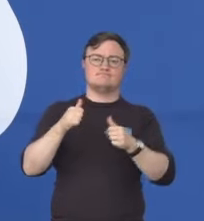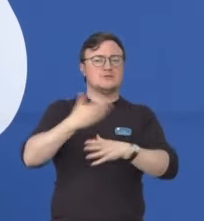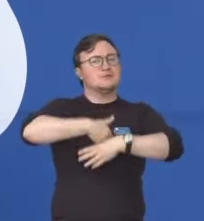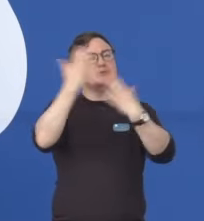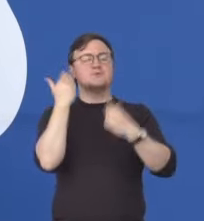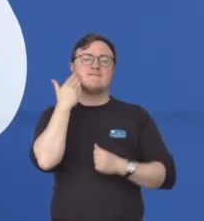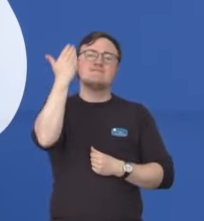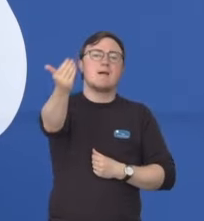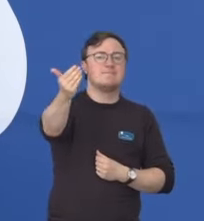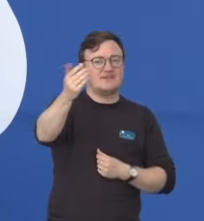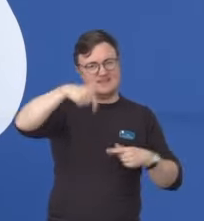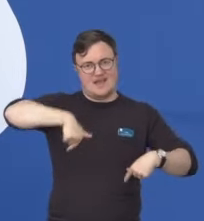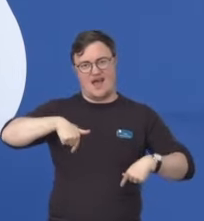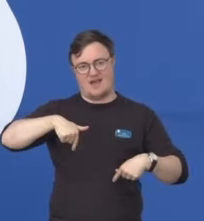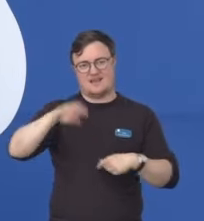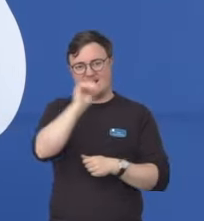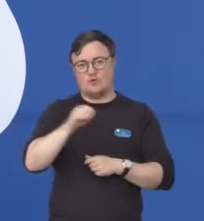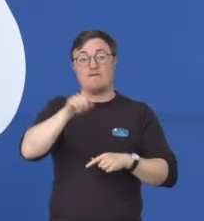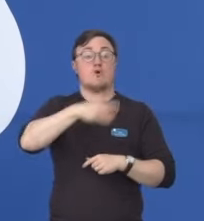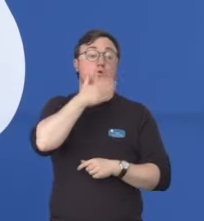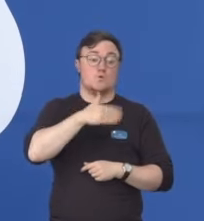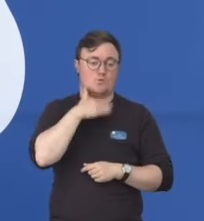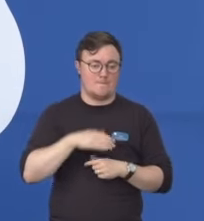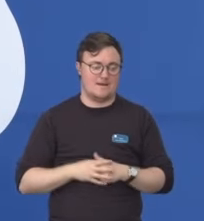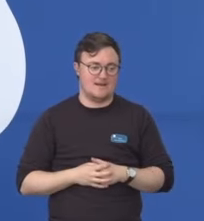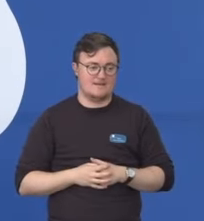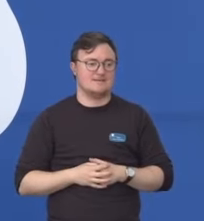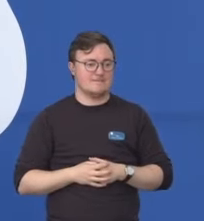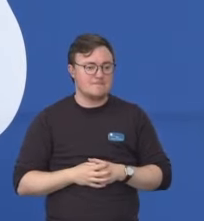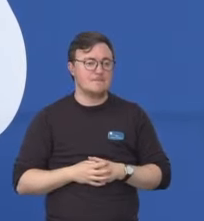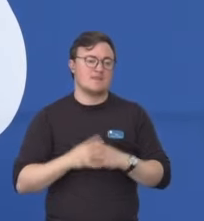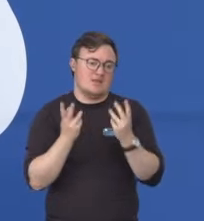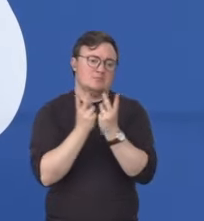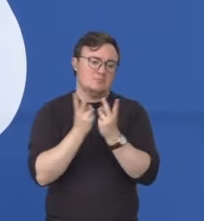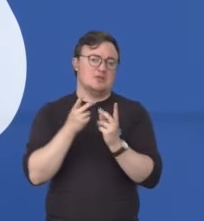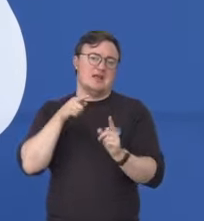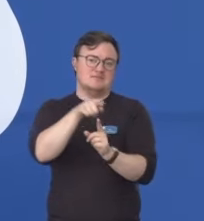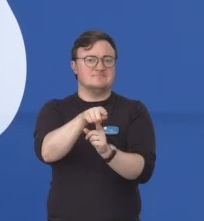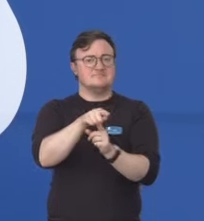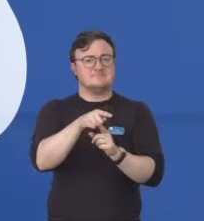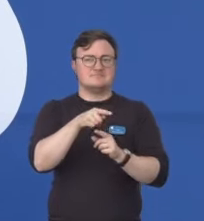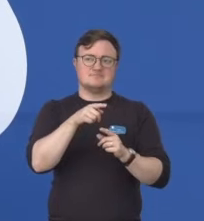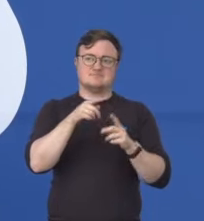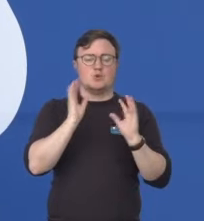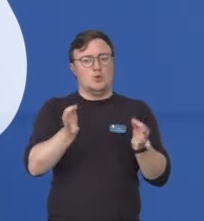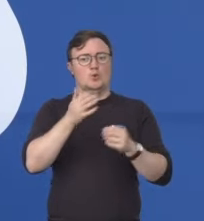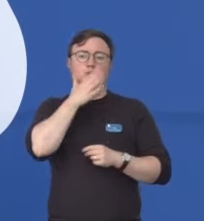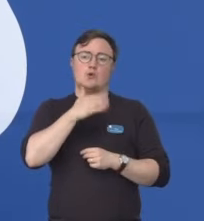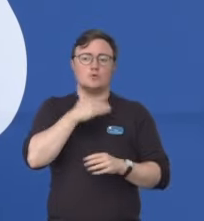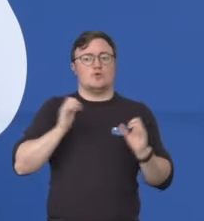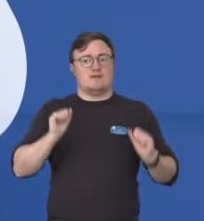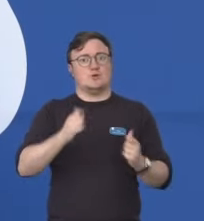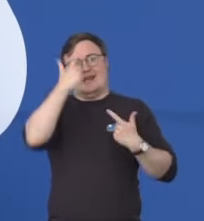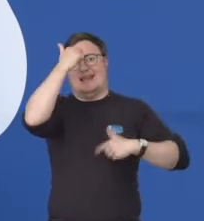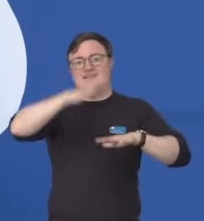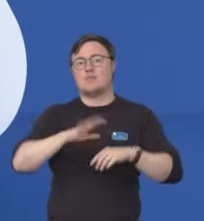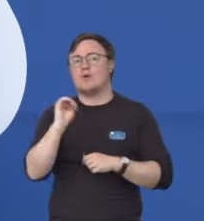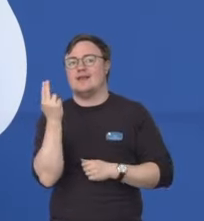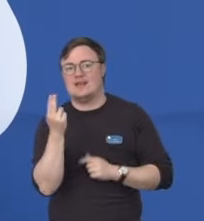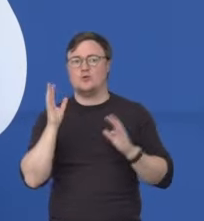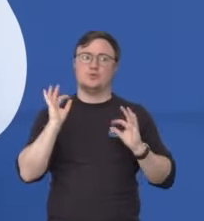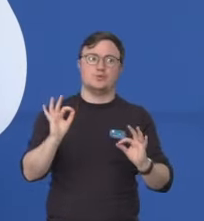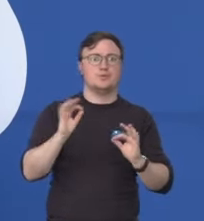i Europa inom när framtid, tycker jag. Och att det då får vara en del av varför unga skulle lita mer på EU och engagera sig mer i